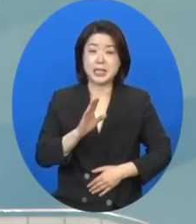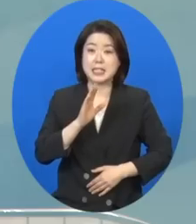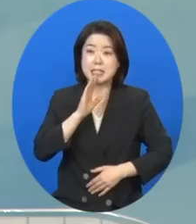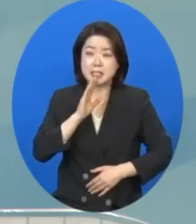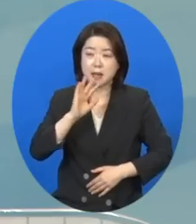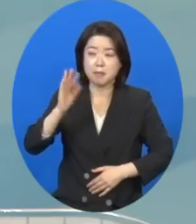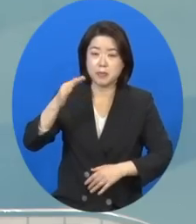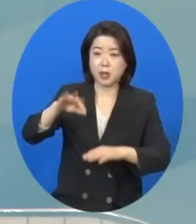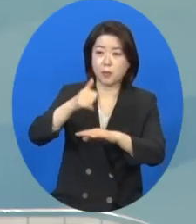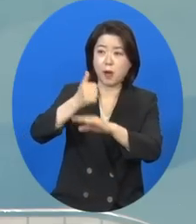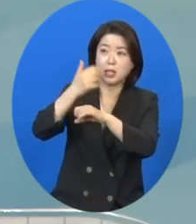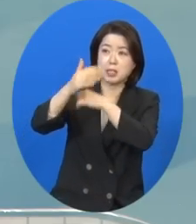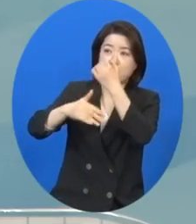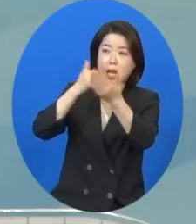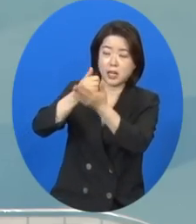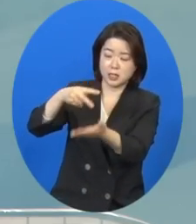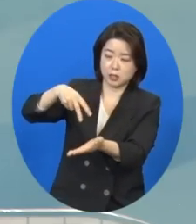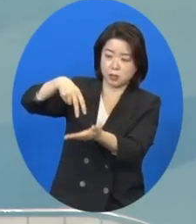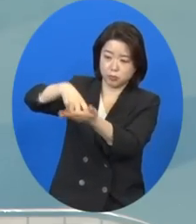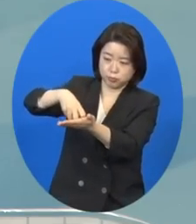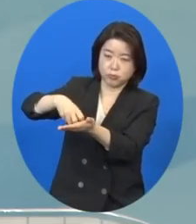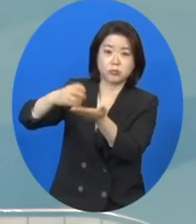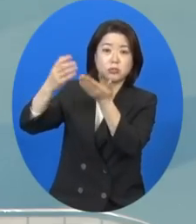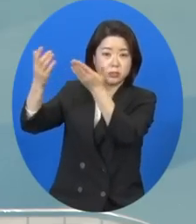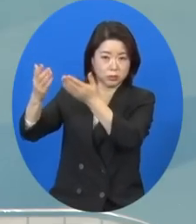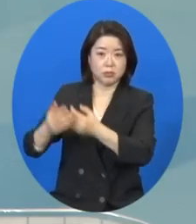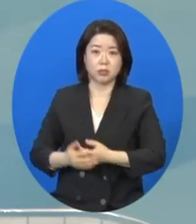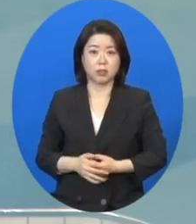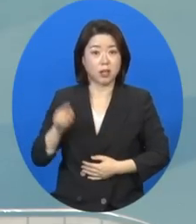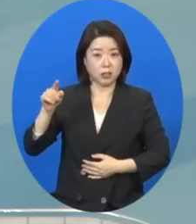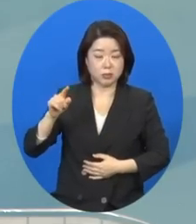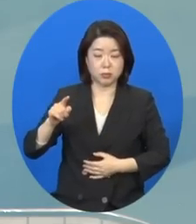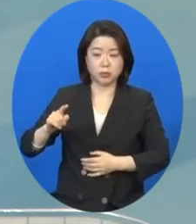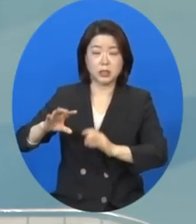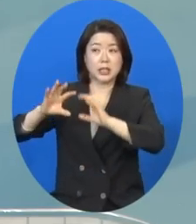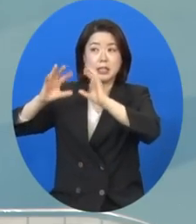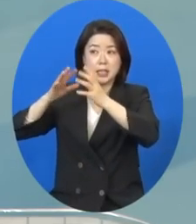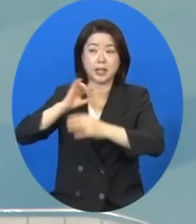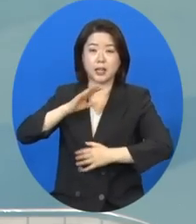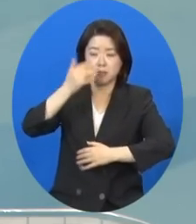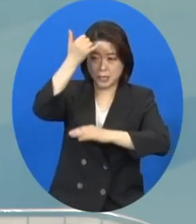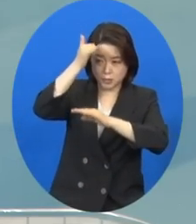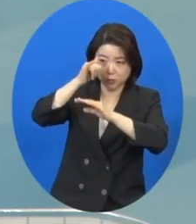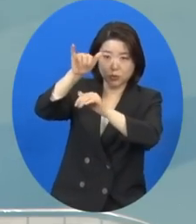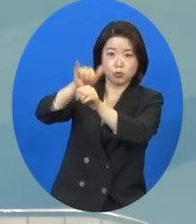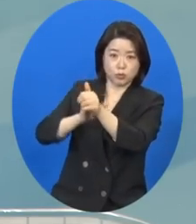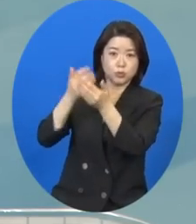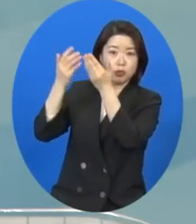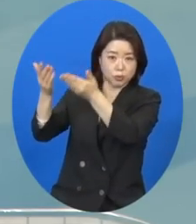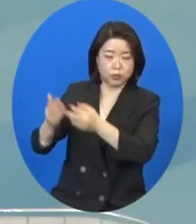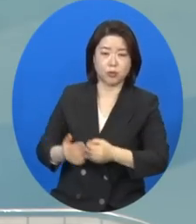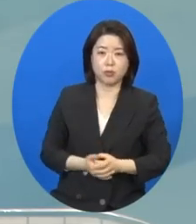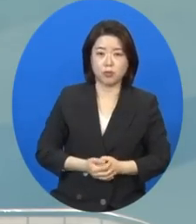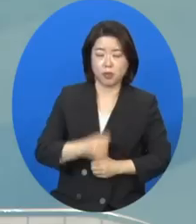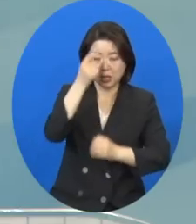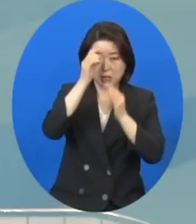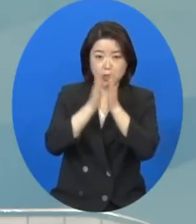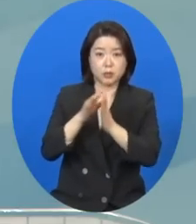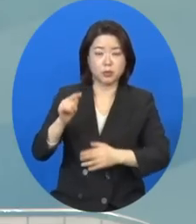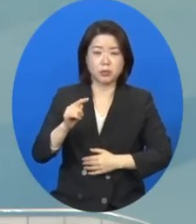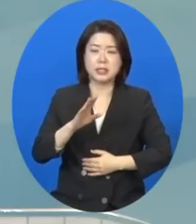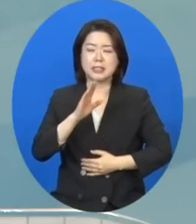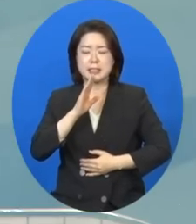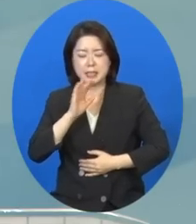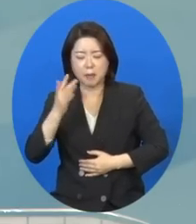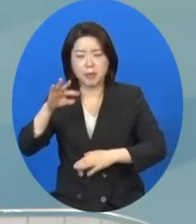참된 왕이신 하나님께 무릎 꿇는 것입니다 그분의 나라에만 충성하는 것이죠 그래서 기도는 참된 왕이신